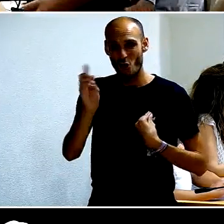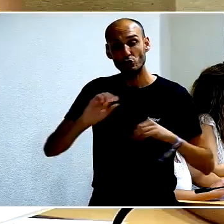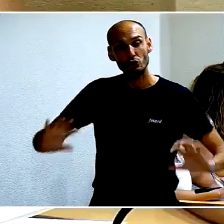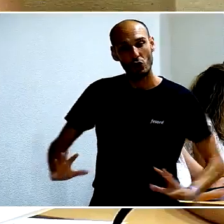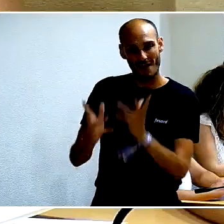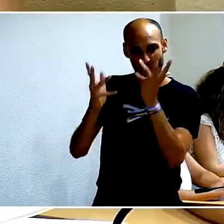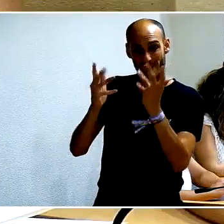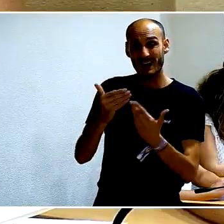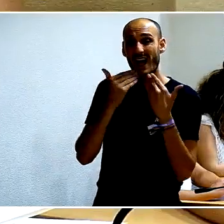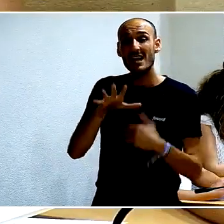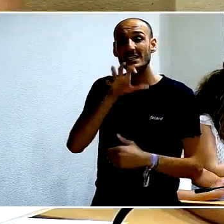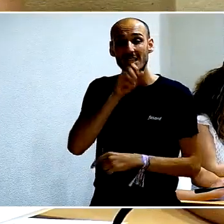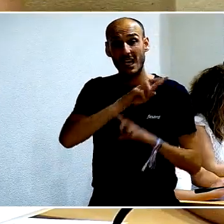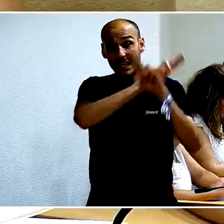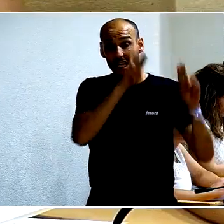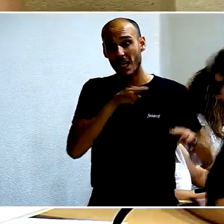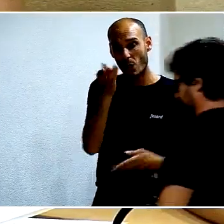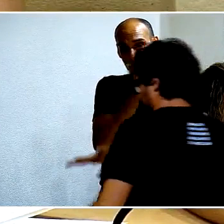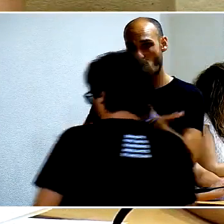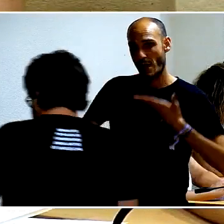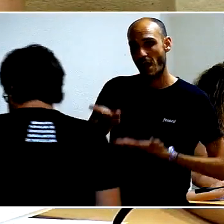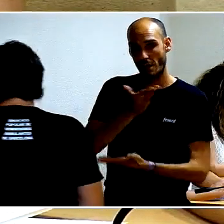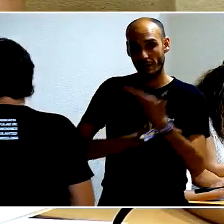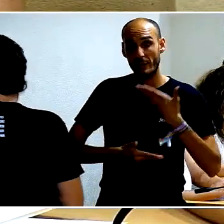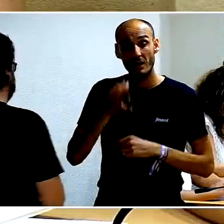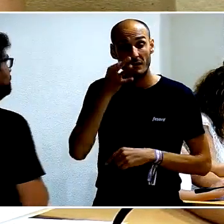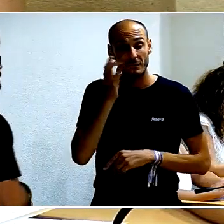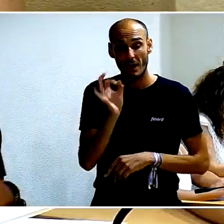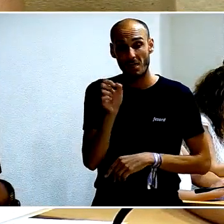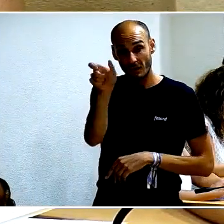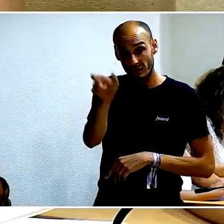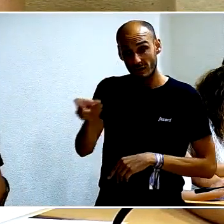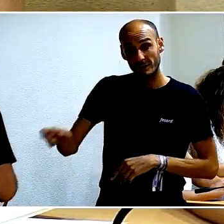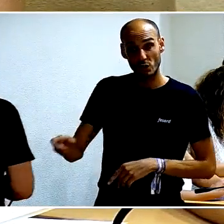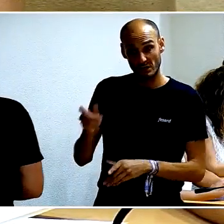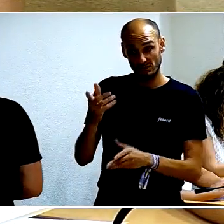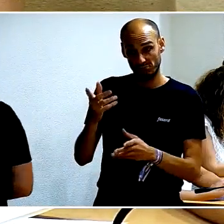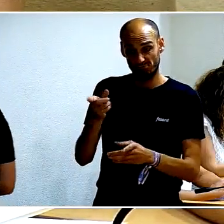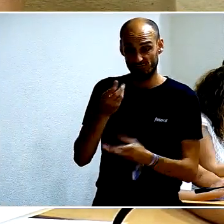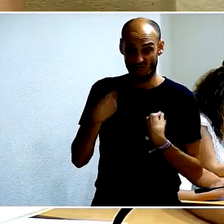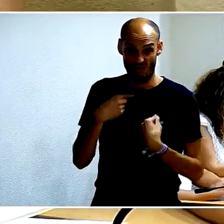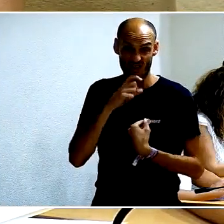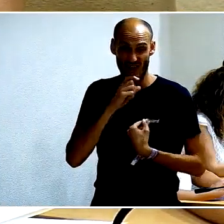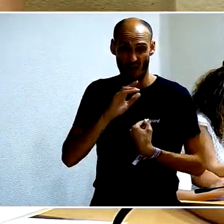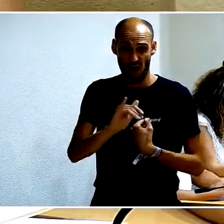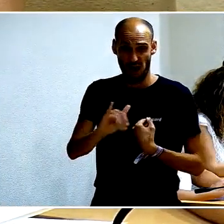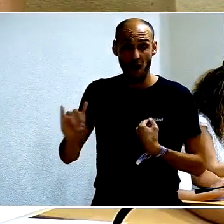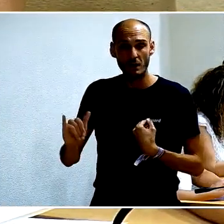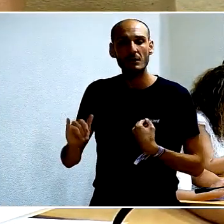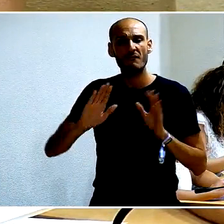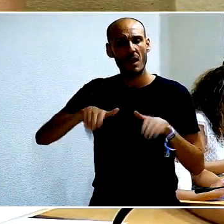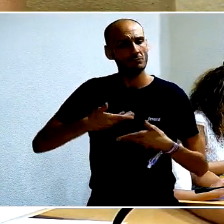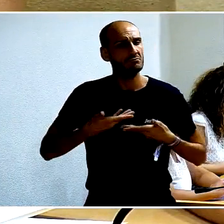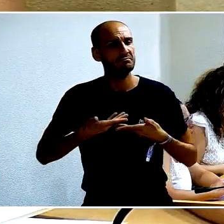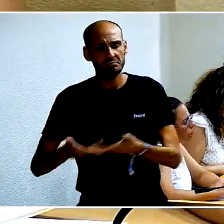cooperació internacional. Encara amb totes les dificultats amb les quals viuen, ens van acollir amb